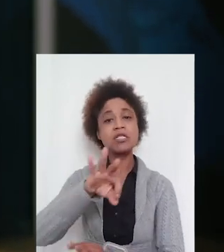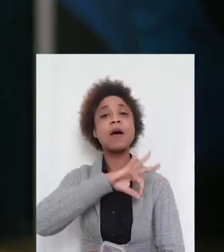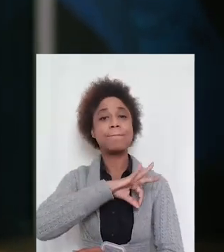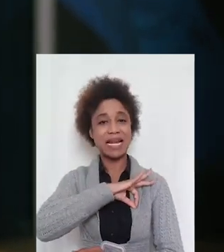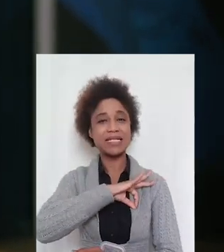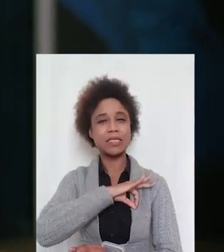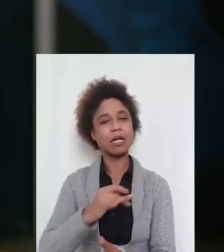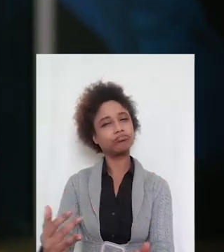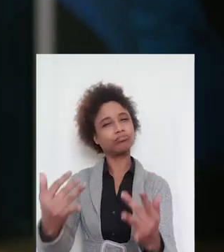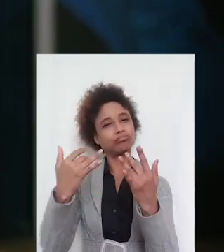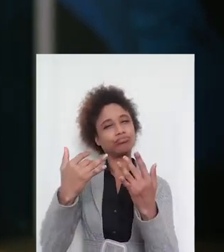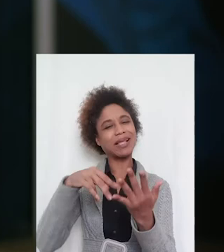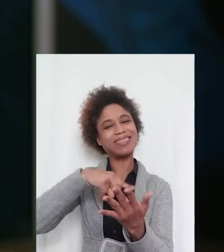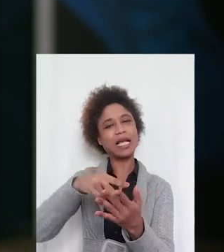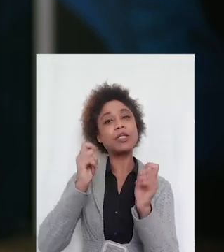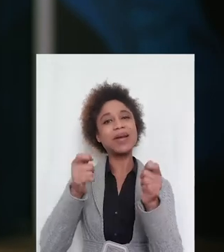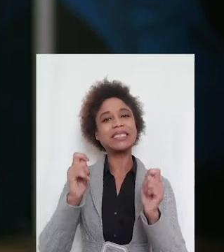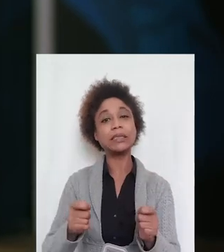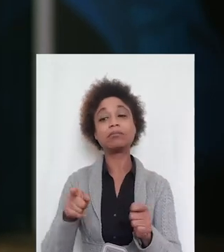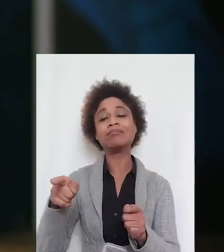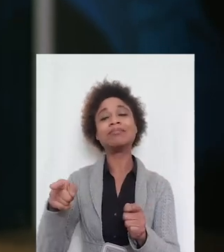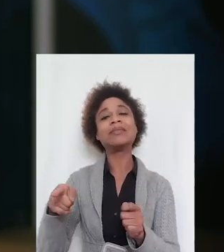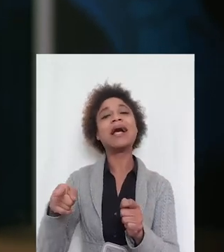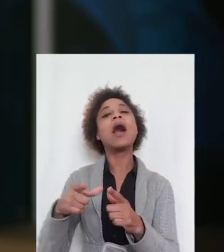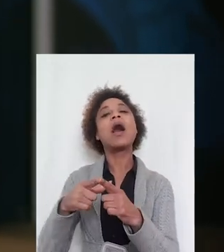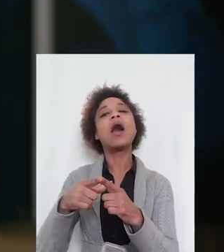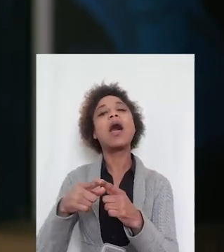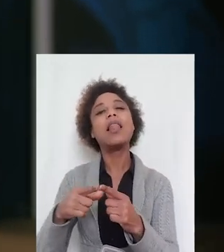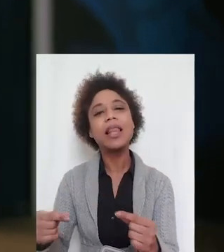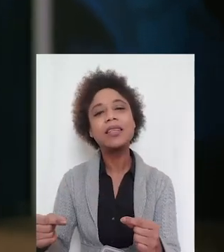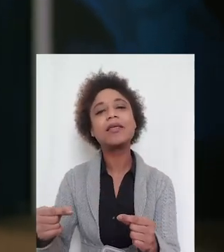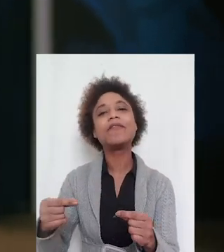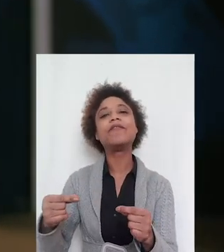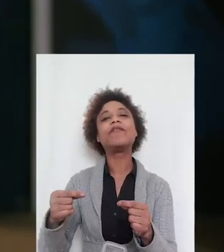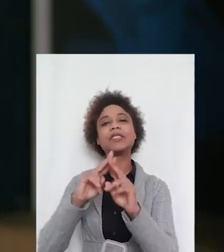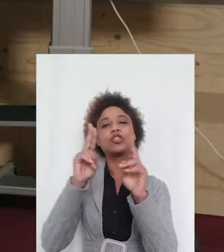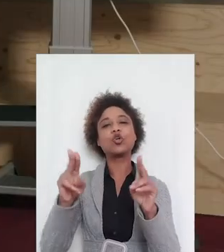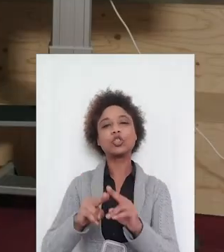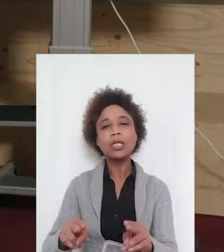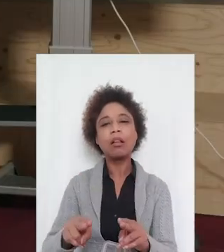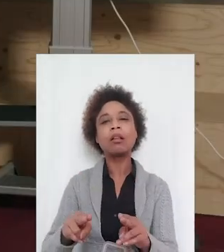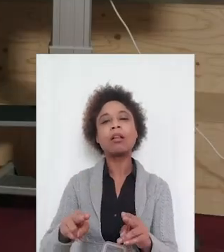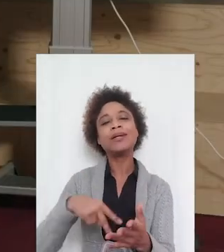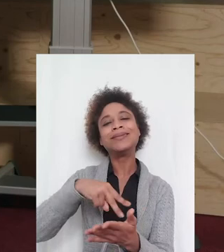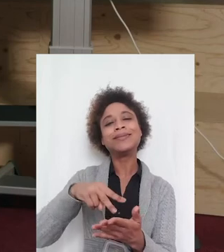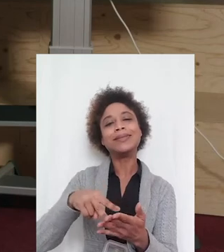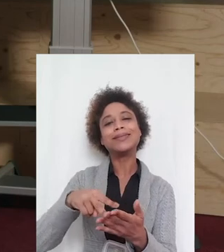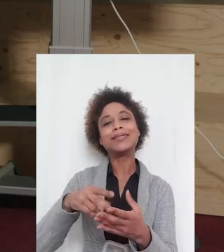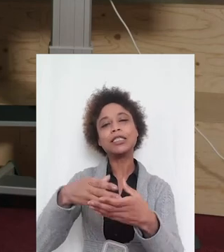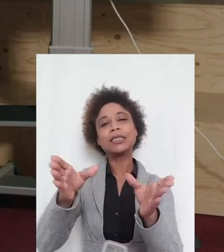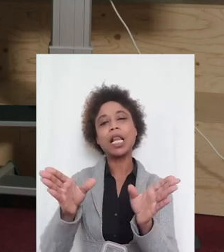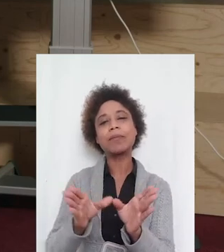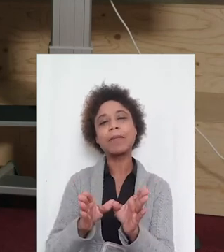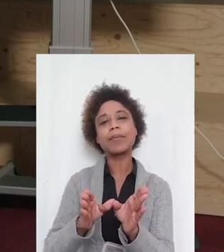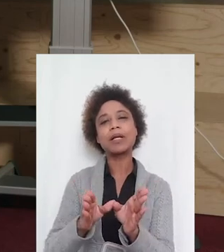meest indrukwekkende dansprestatie. En hij is lid van het internationaal dansgezelschap Ill Abilities. Redo, jouw gouden